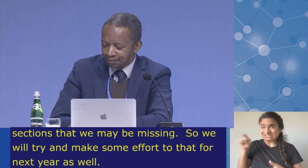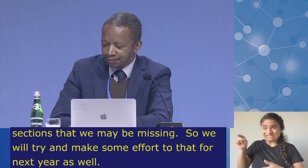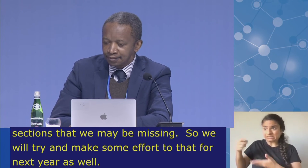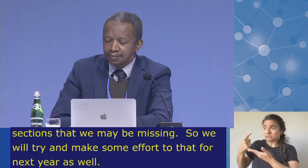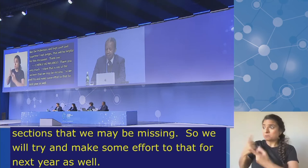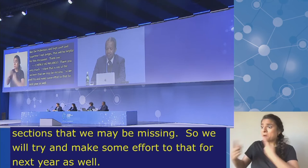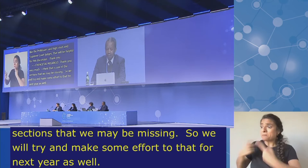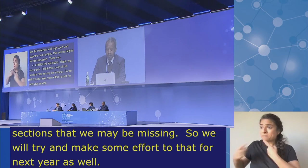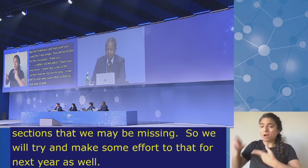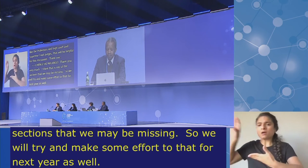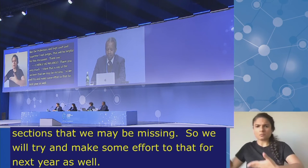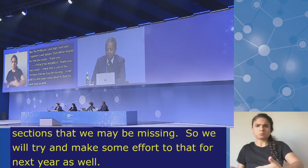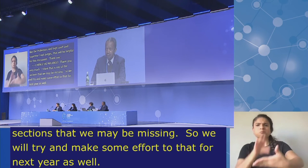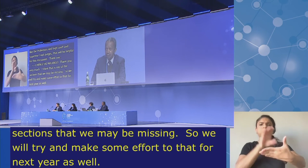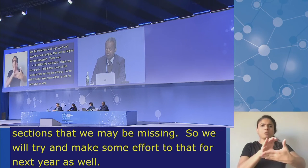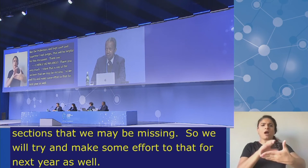всеобщей сессии,